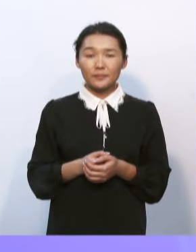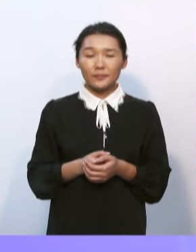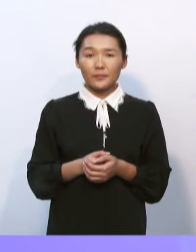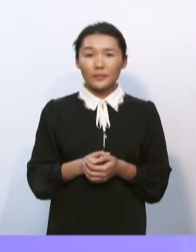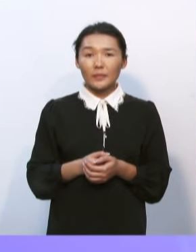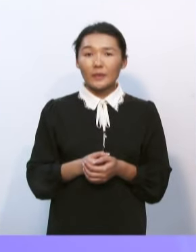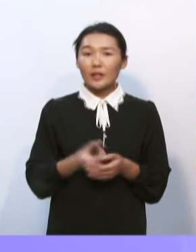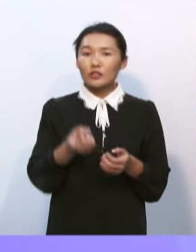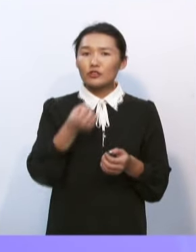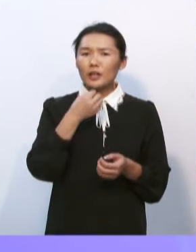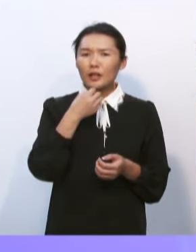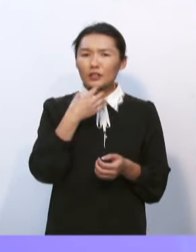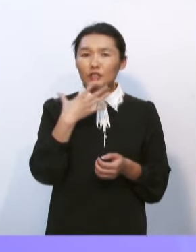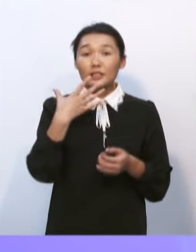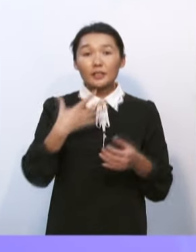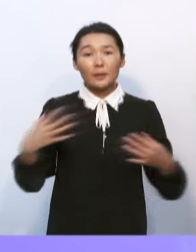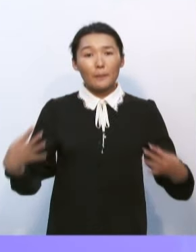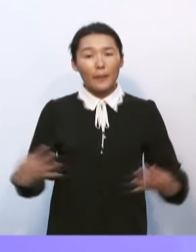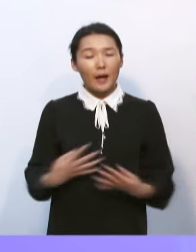Жакшы маанай.